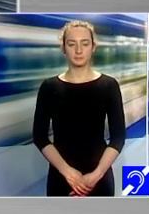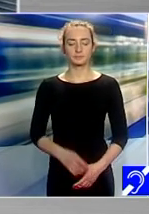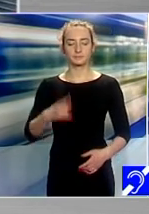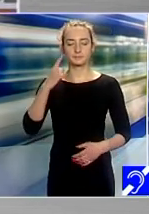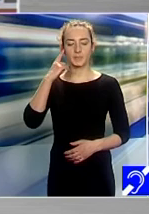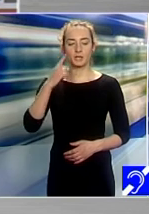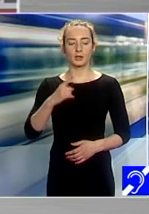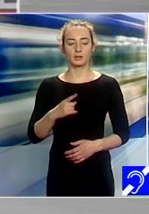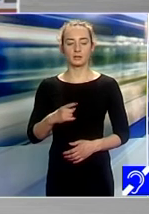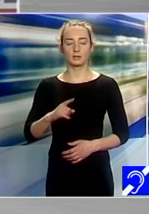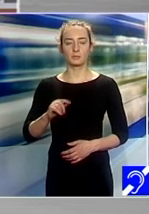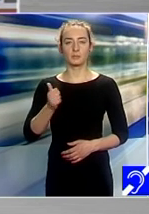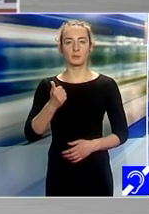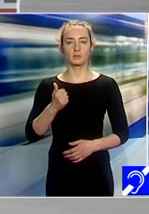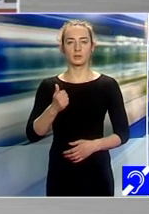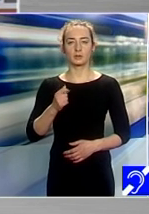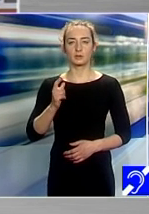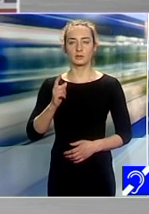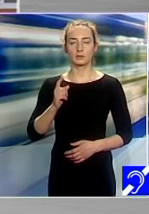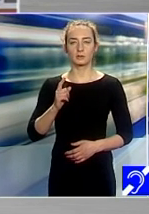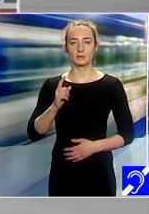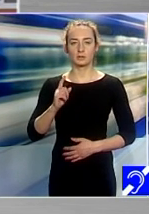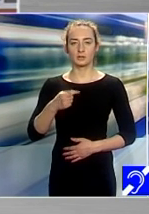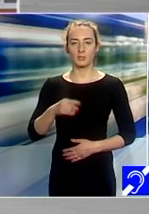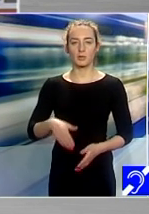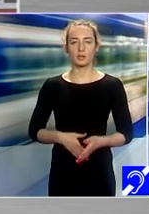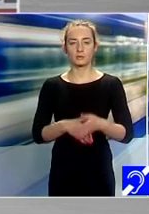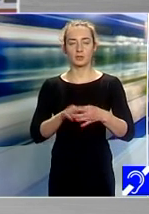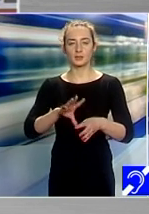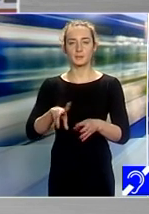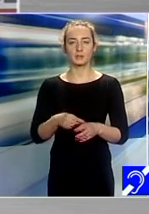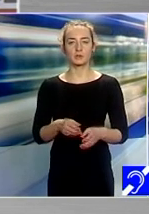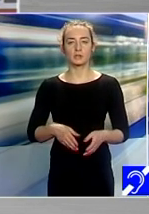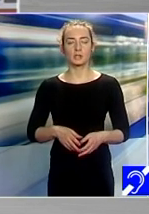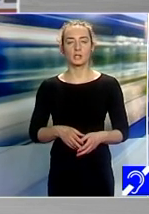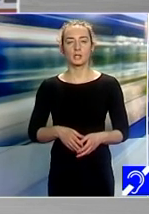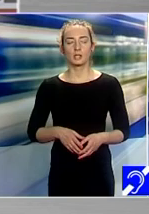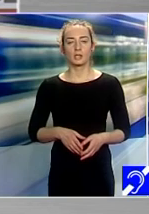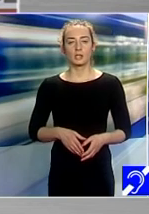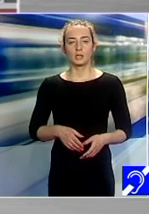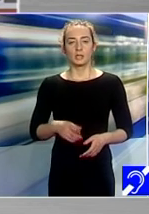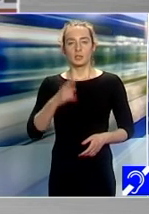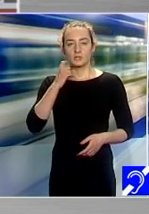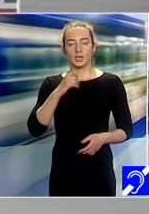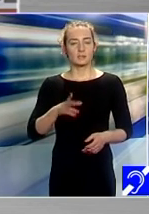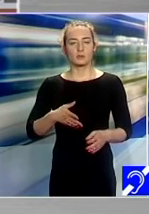Cred că în primul rând ar trebui să ajutați părinții și stimulați să nu se mai ajungă la cazuri